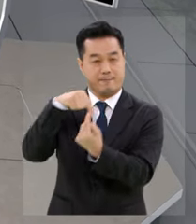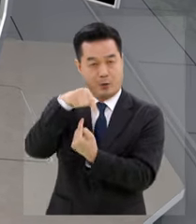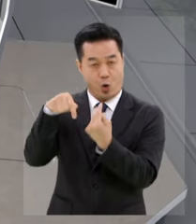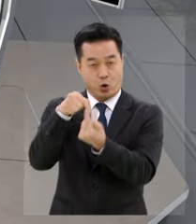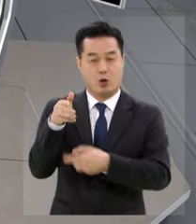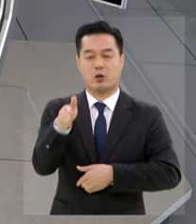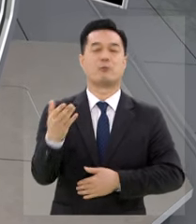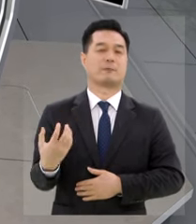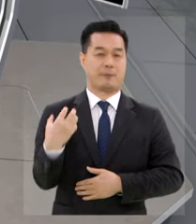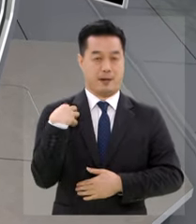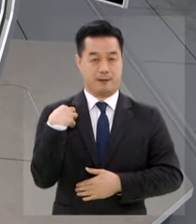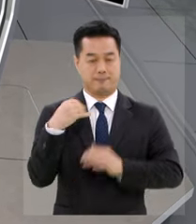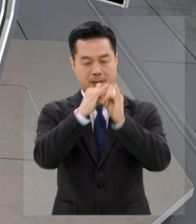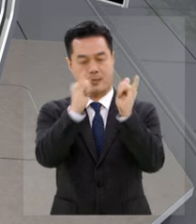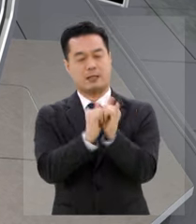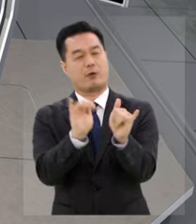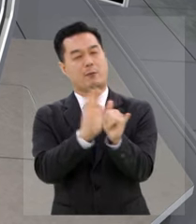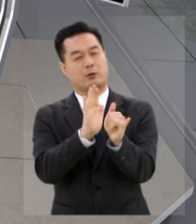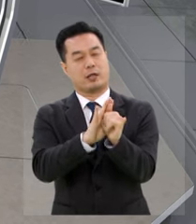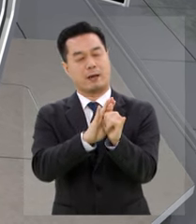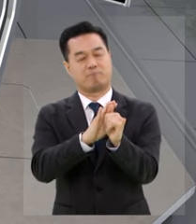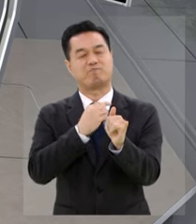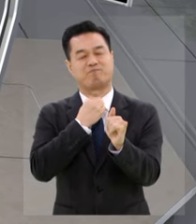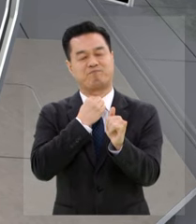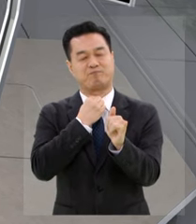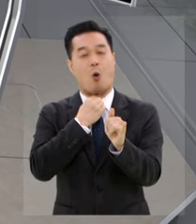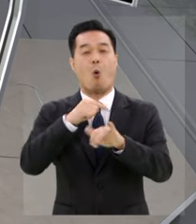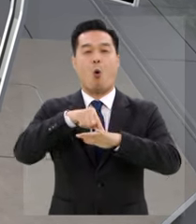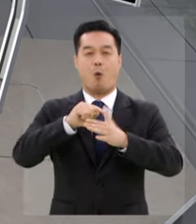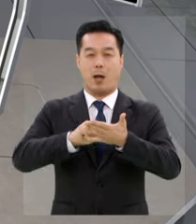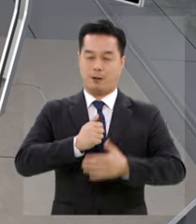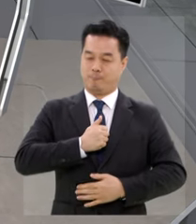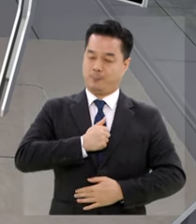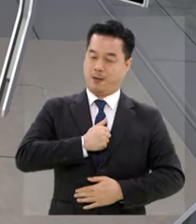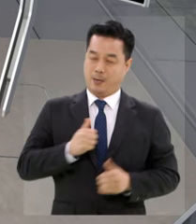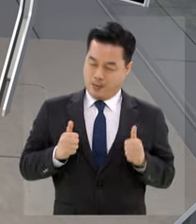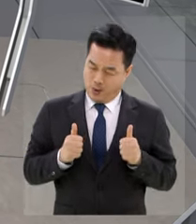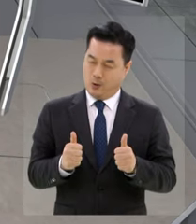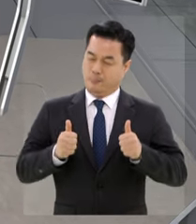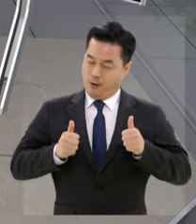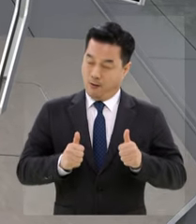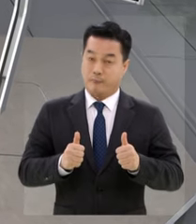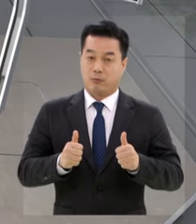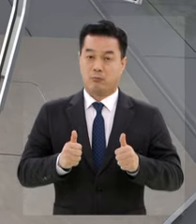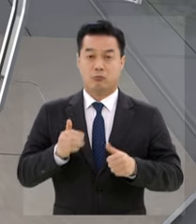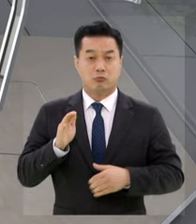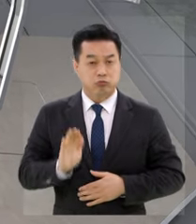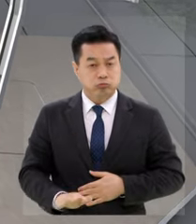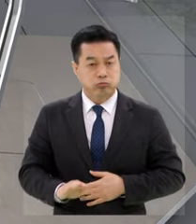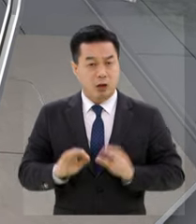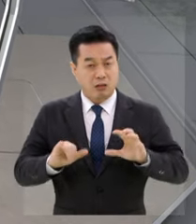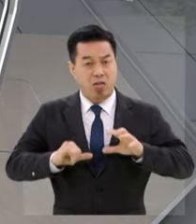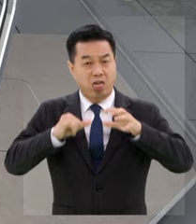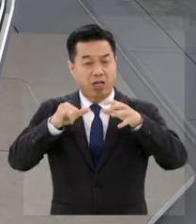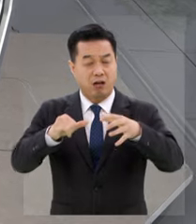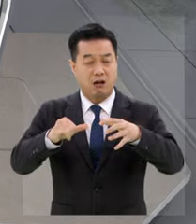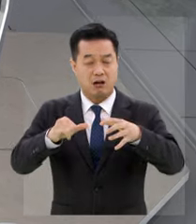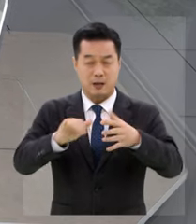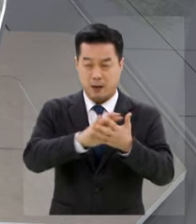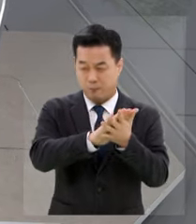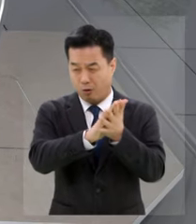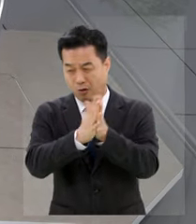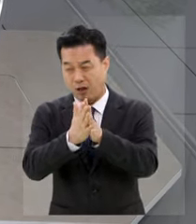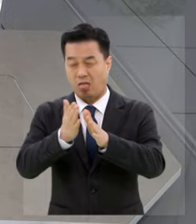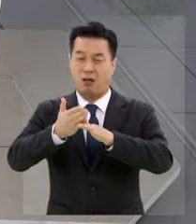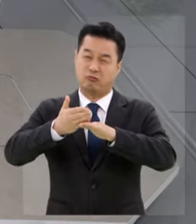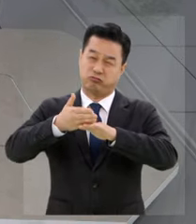사회 의 보탬이 되는 일을 하고 있다는 자부심으로 열심히 뛰었지만 세상은 그만큼 쉬 나아지는 것